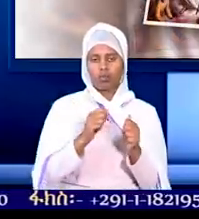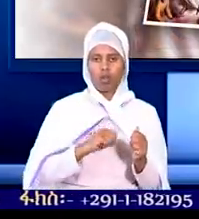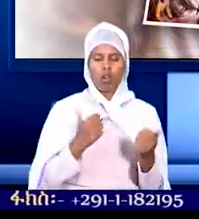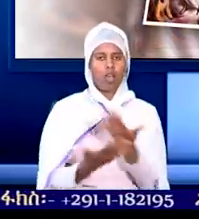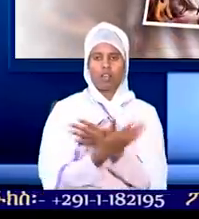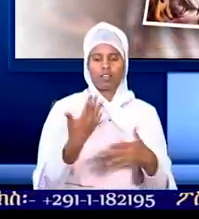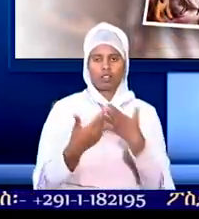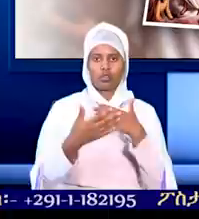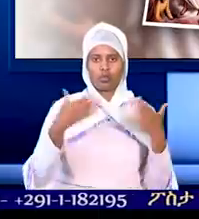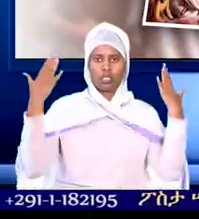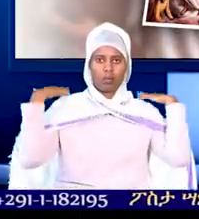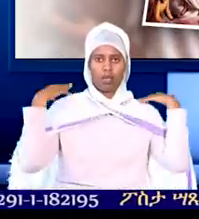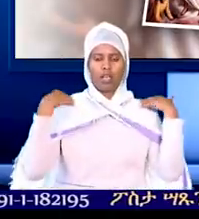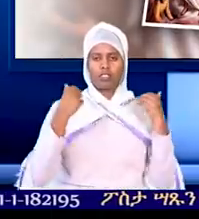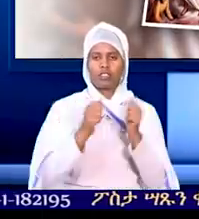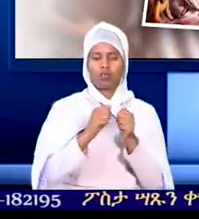ዘይፈጠሮ ፍጥረት